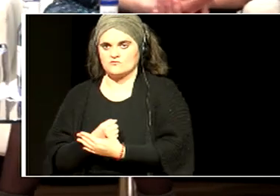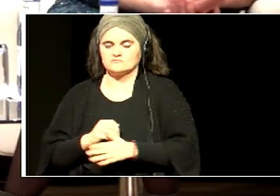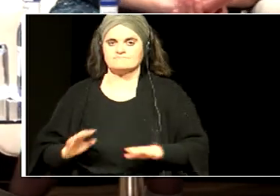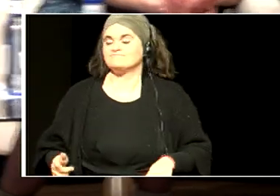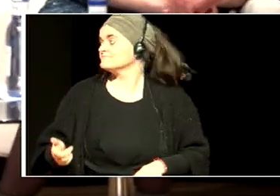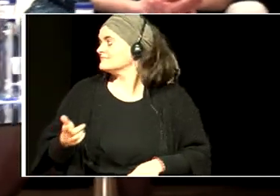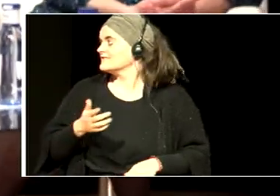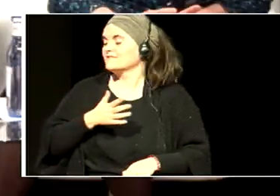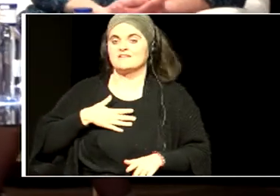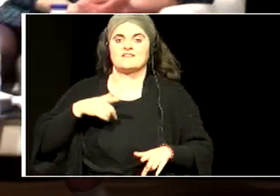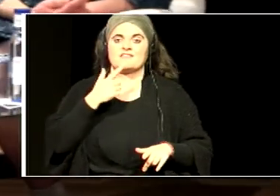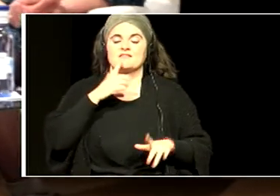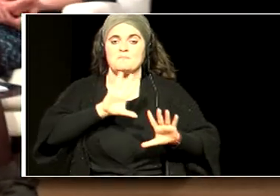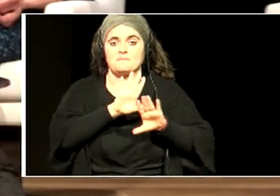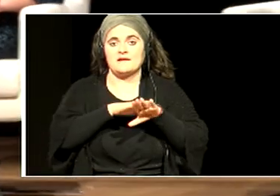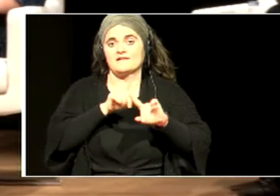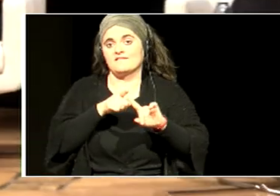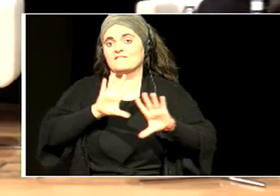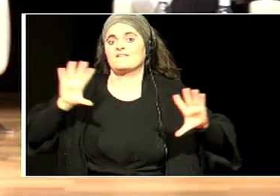uste, laburtzeko.